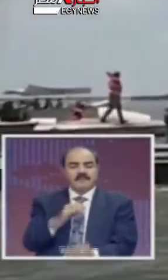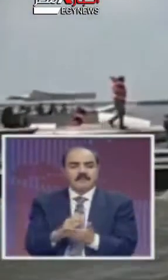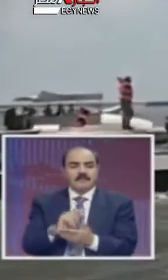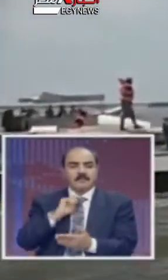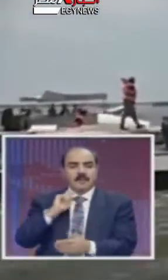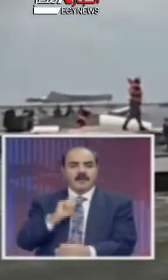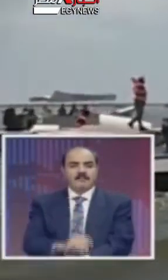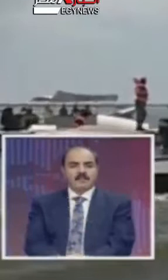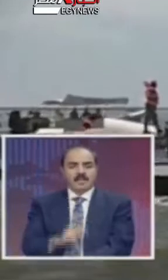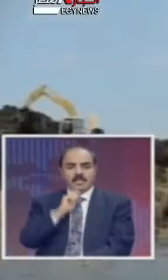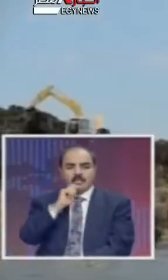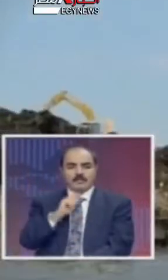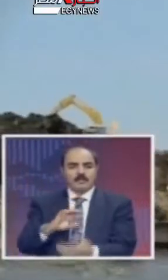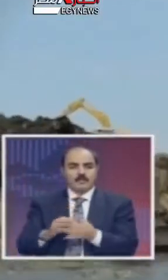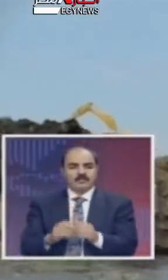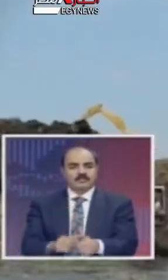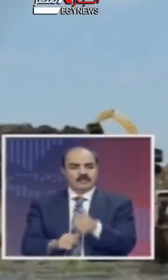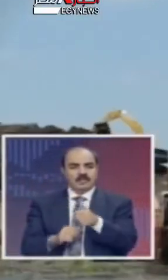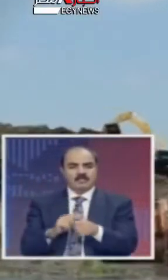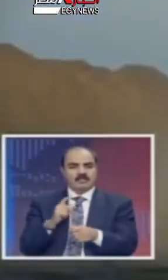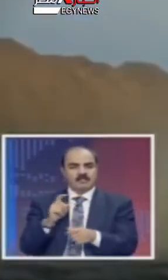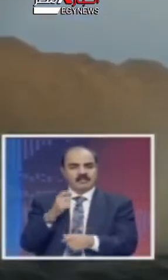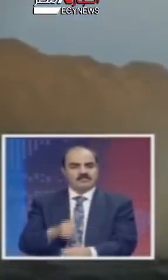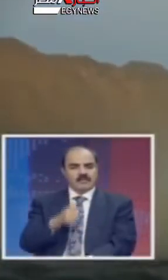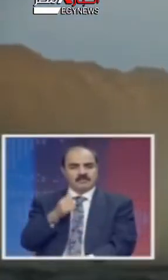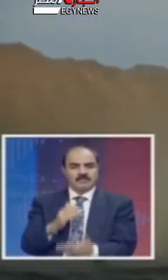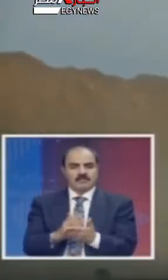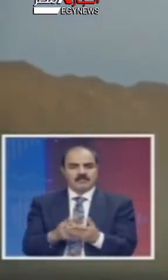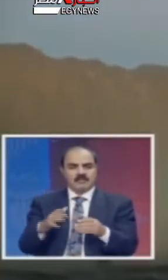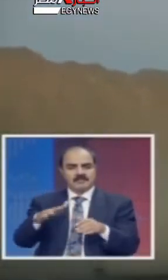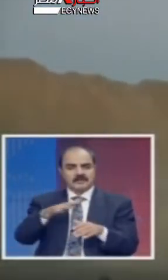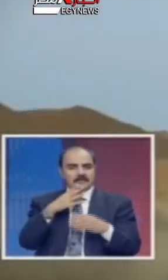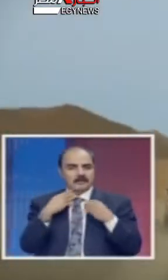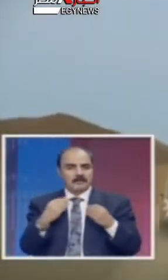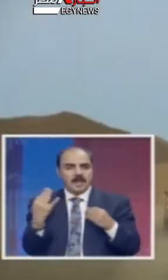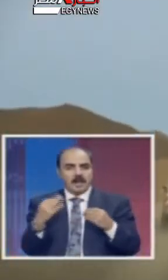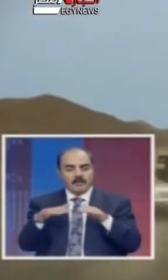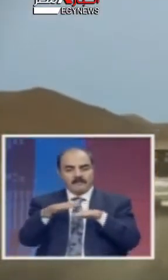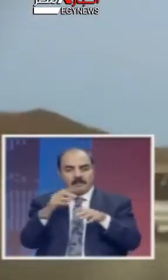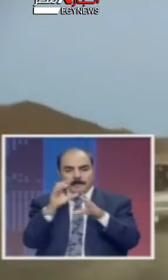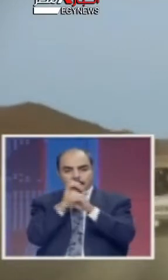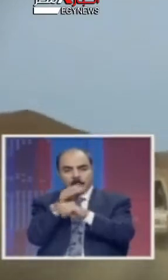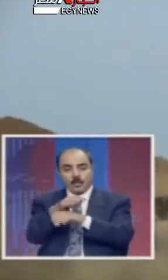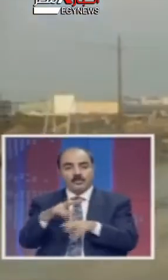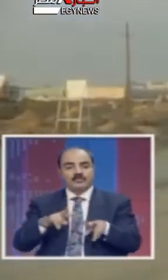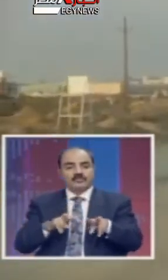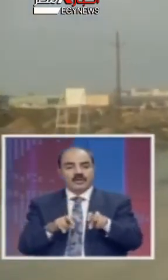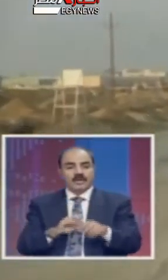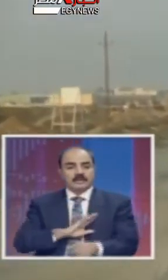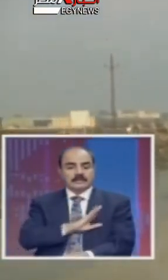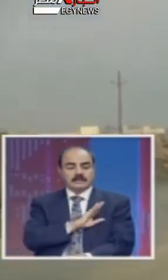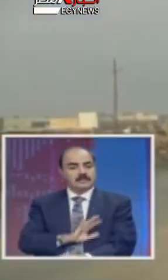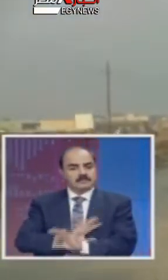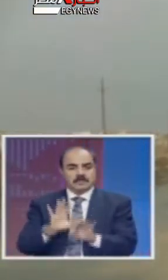محافظات دمياط وبورسعيد والدقهلية، ومنطقة السحر والجمال بنطاق محافظتي